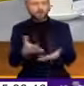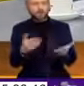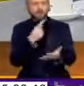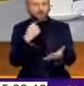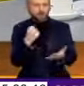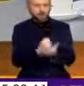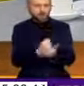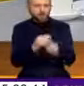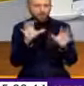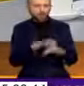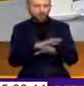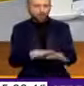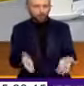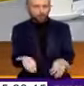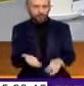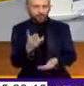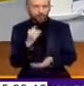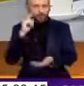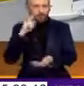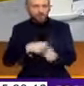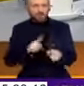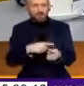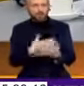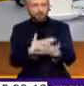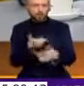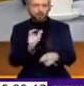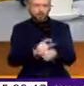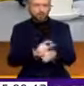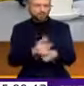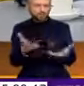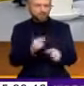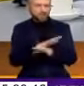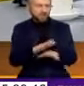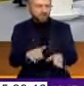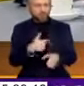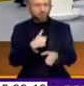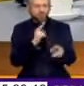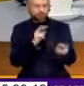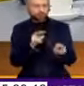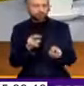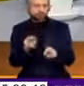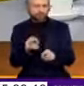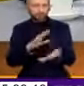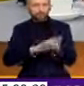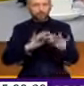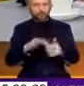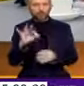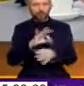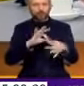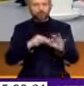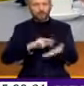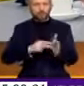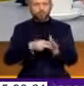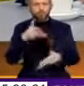легалізує незаконно. Ну, знаєте, це якби дуже неприйнятно, тому ми тримаємо на контролі ситуацію щодо детального